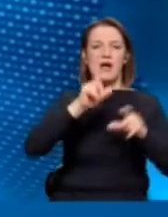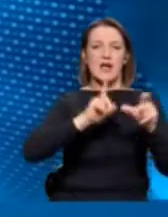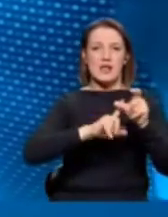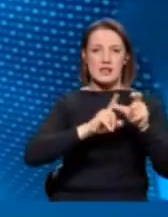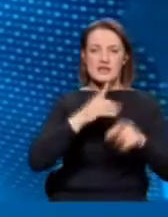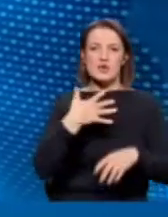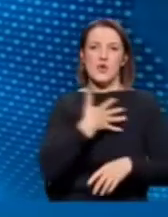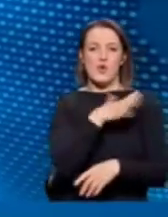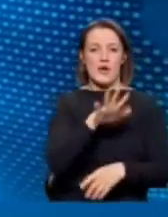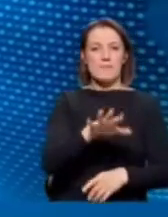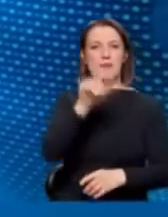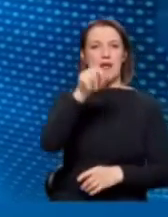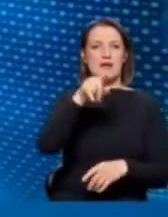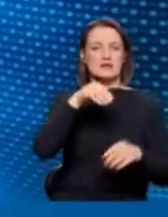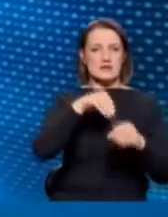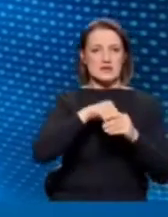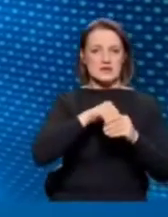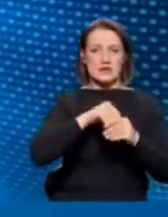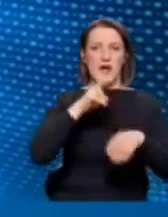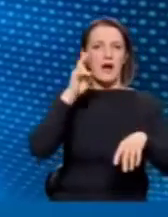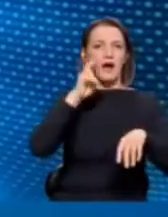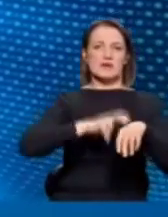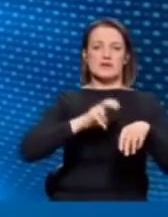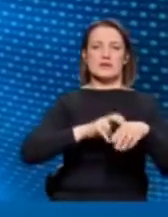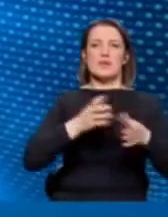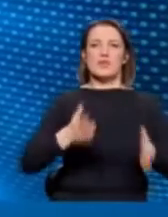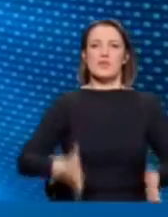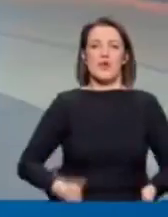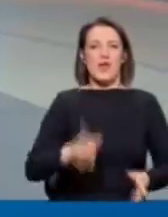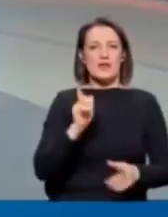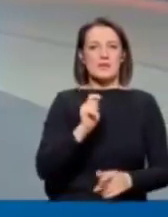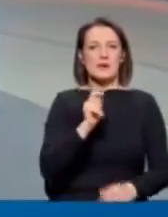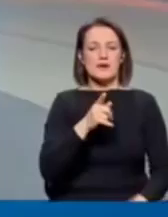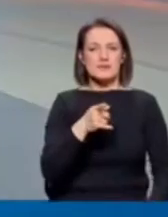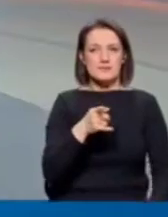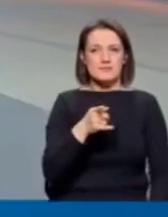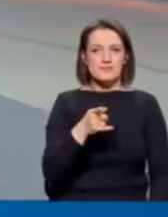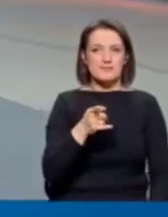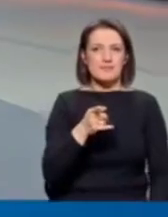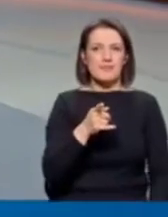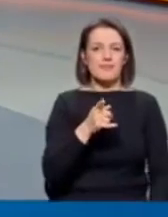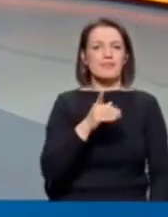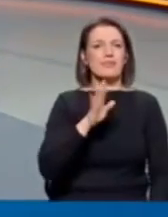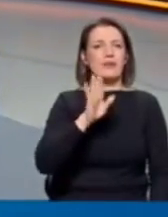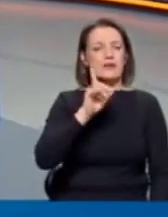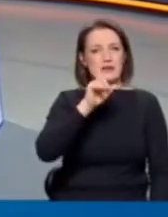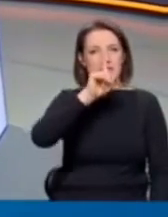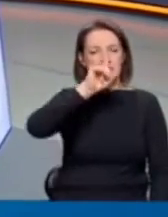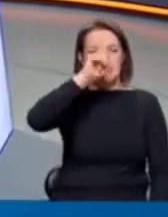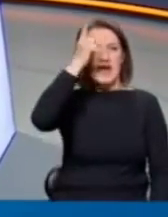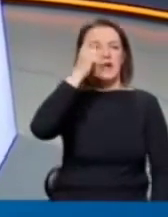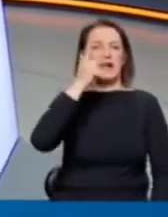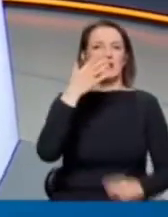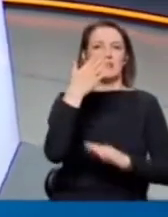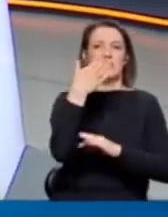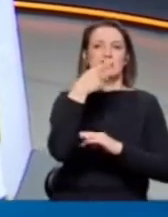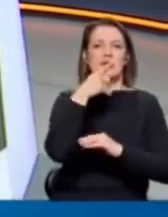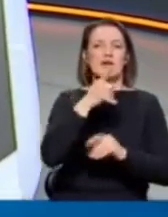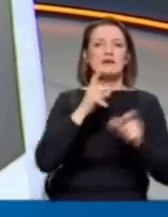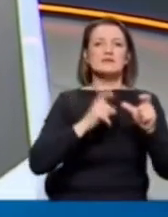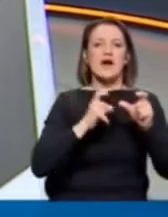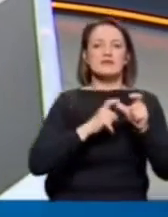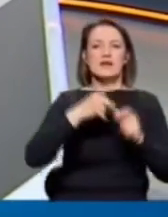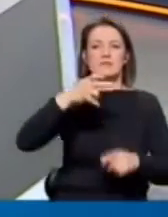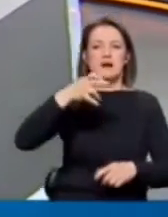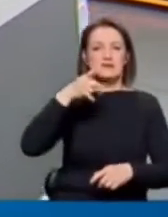vefatının yıldönümü nedeniyle anma töreninde buluşma aldatmayan ve aldanmayan tek lider Bakanlığı Saadet Partisi